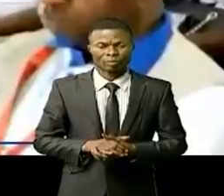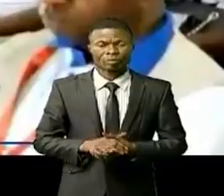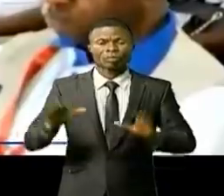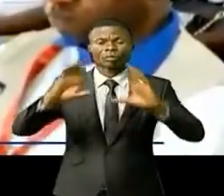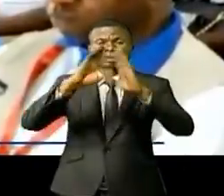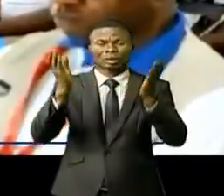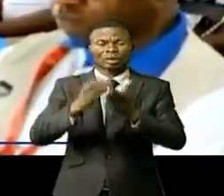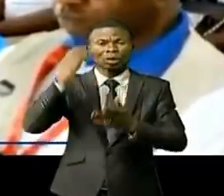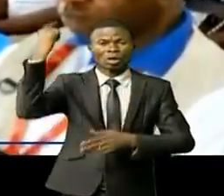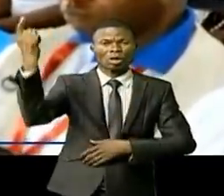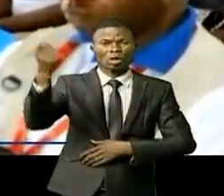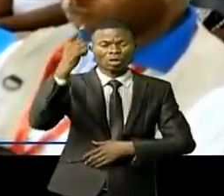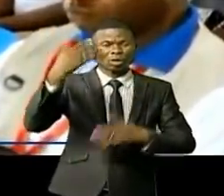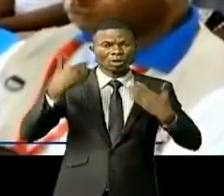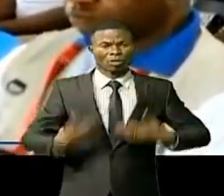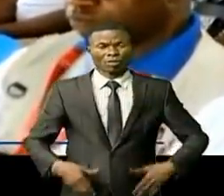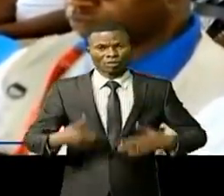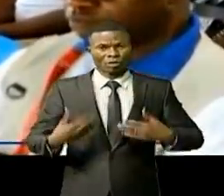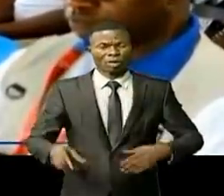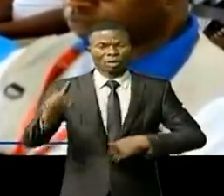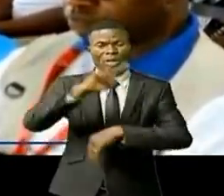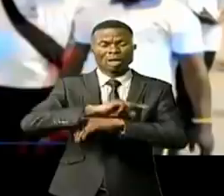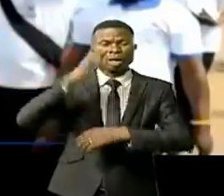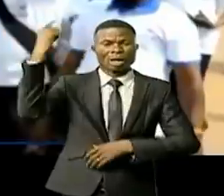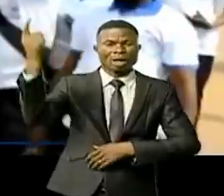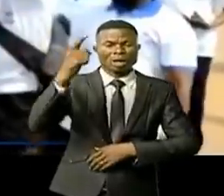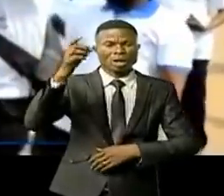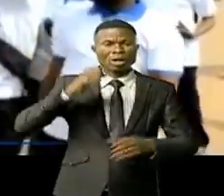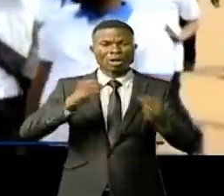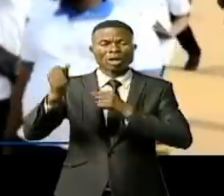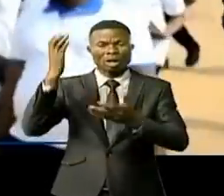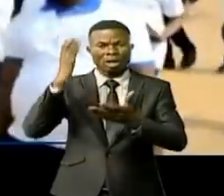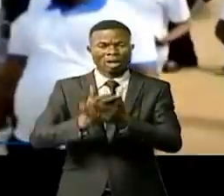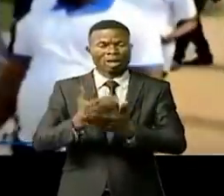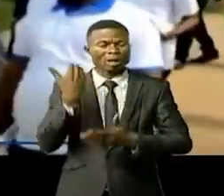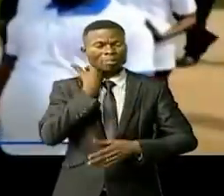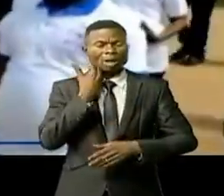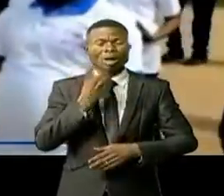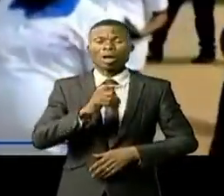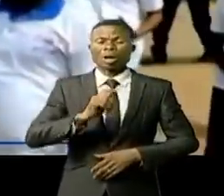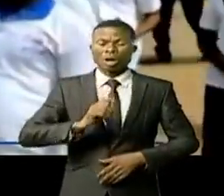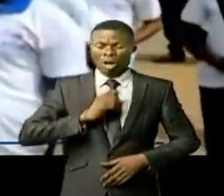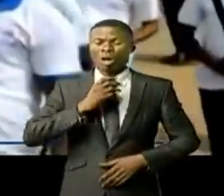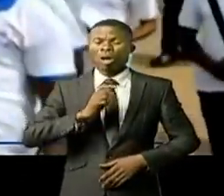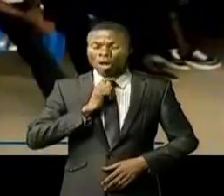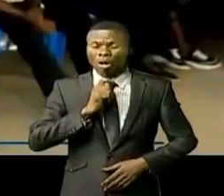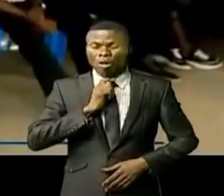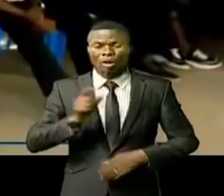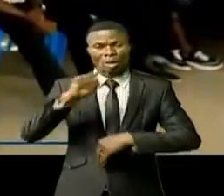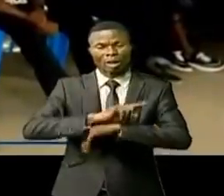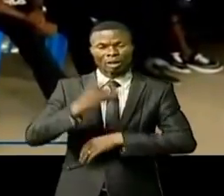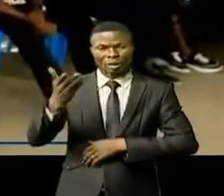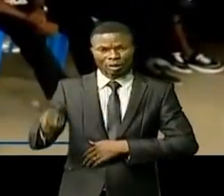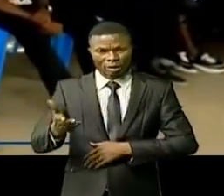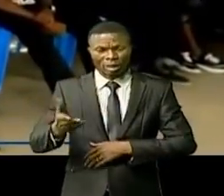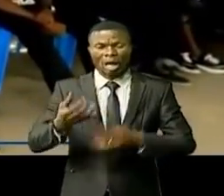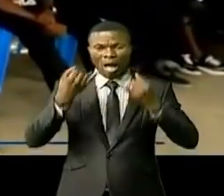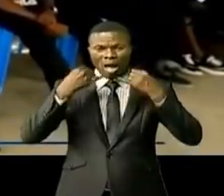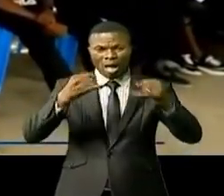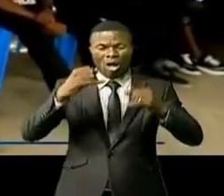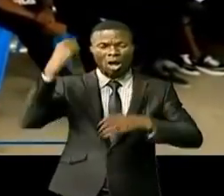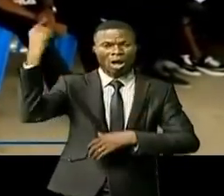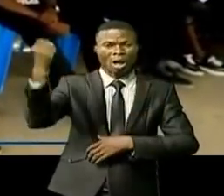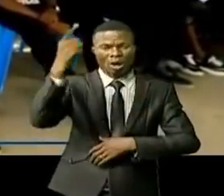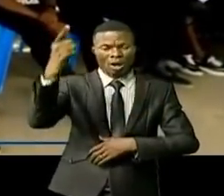communauté internationale célèbre la journée mondiale de lutte contre la tuberculose. Durant cette journée, il est rappelé au monde